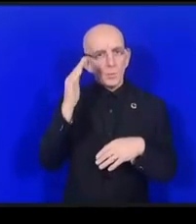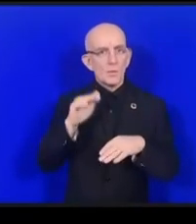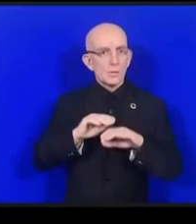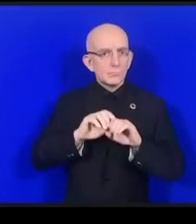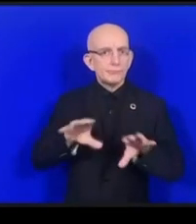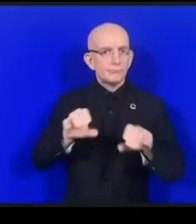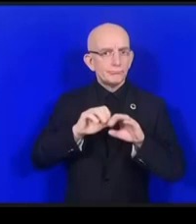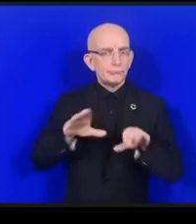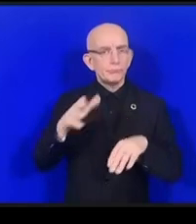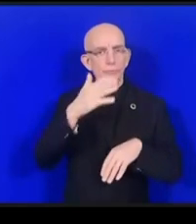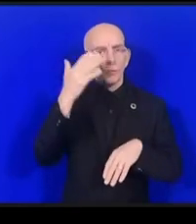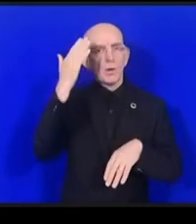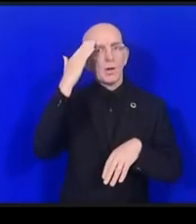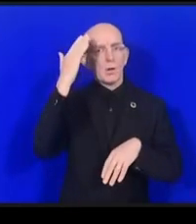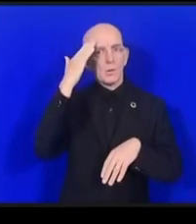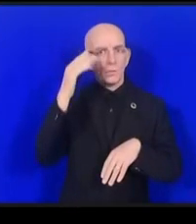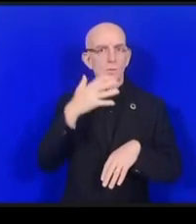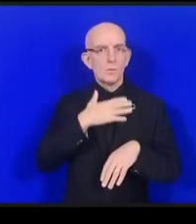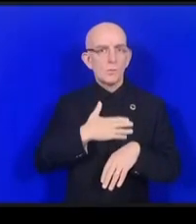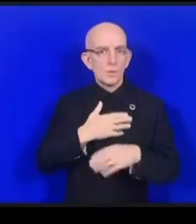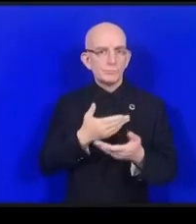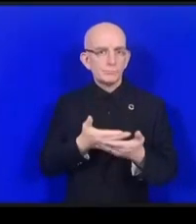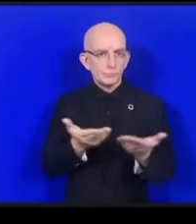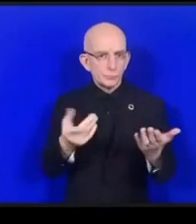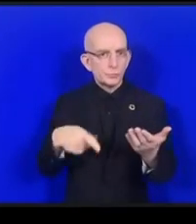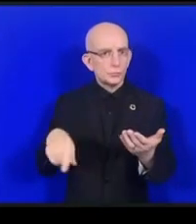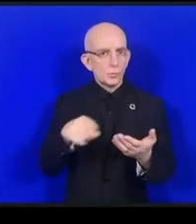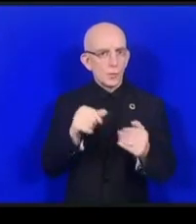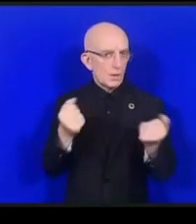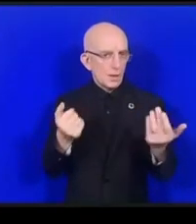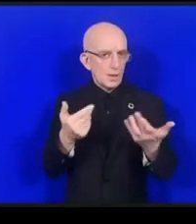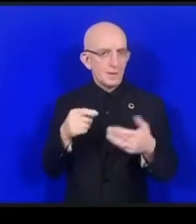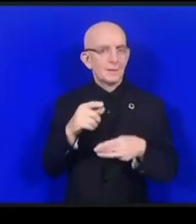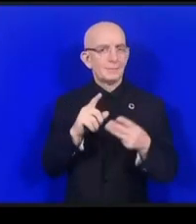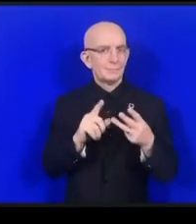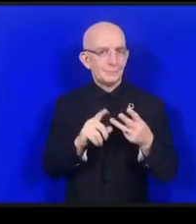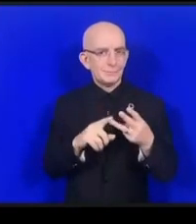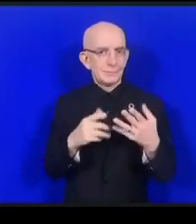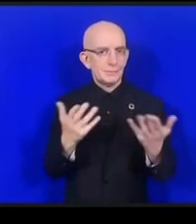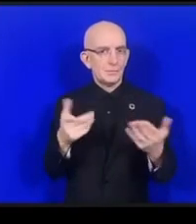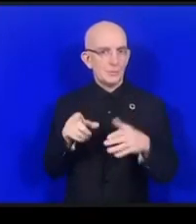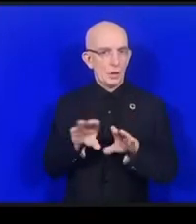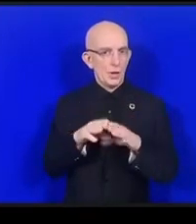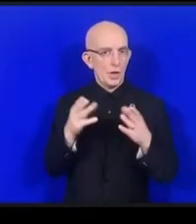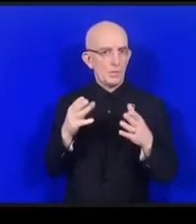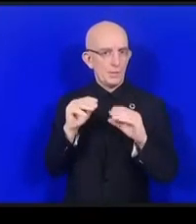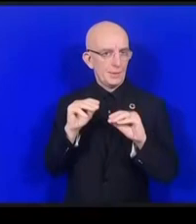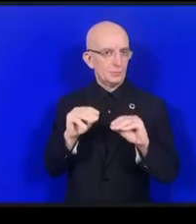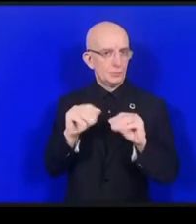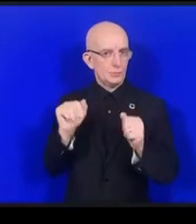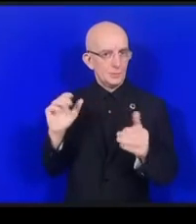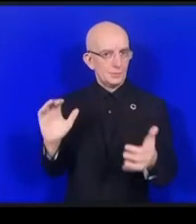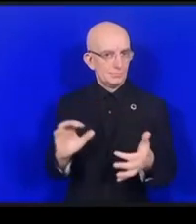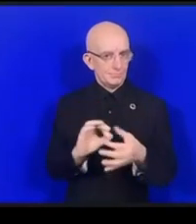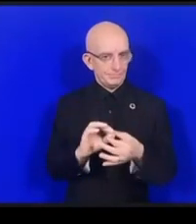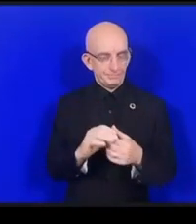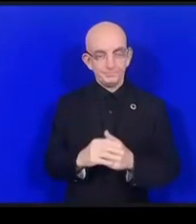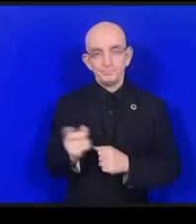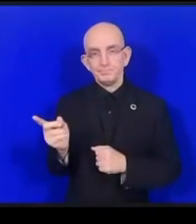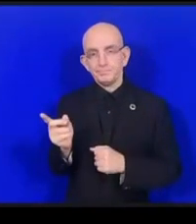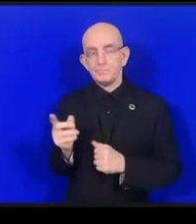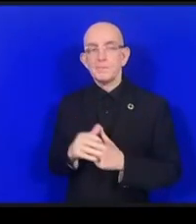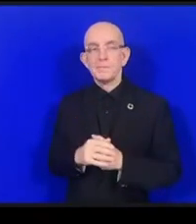открытые образовательные ресурсы Спасибо Маркус Большое спасибо за приглашение принять участие в